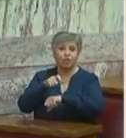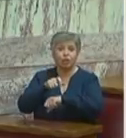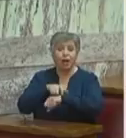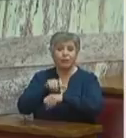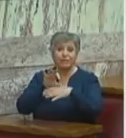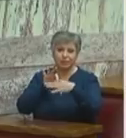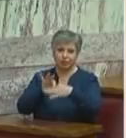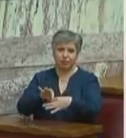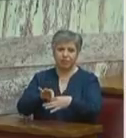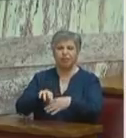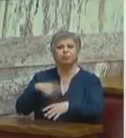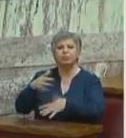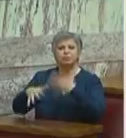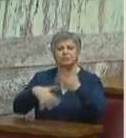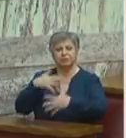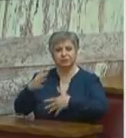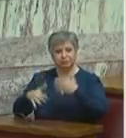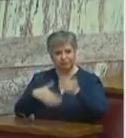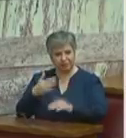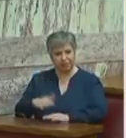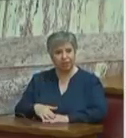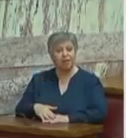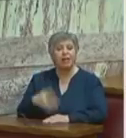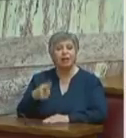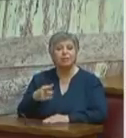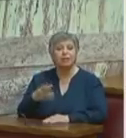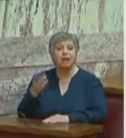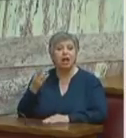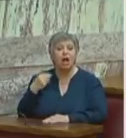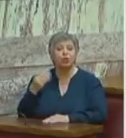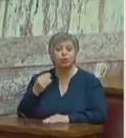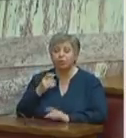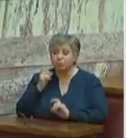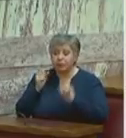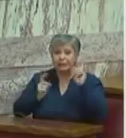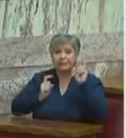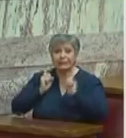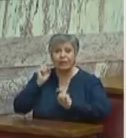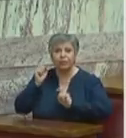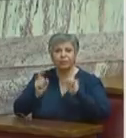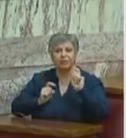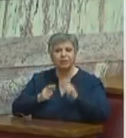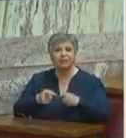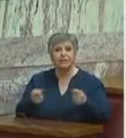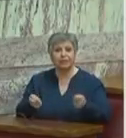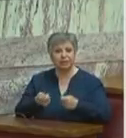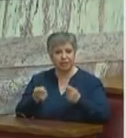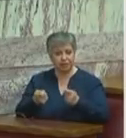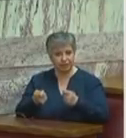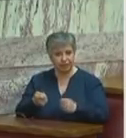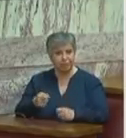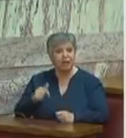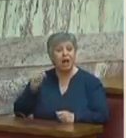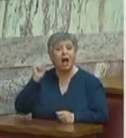παρακαλώ. Σταματήστε. Ακούστε και συλλογιστείτε. Αναλογιστείτε. Παρακαλώ. Λοιπόν, κάντε ησυχία. Αυτό είναι το πόρισμα. Το